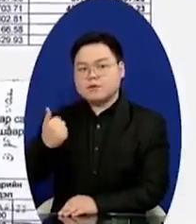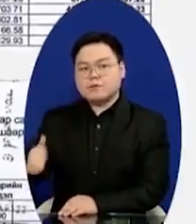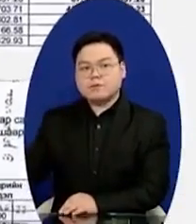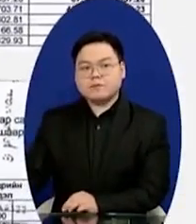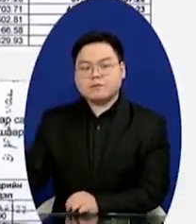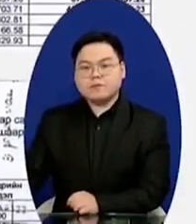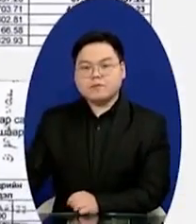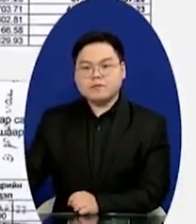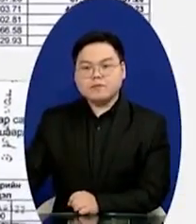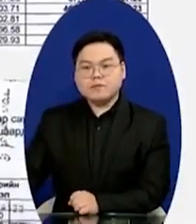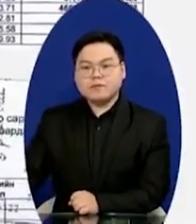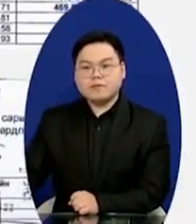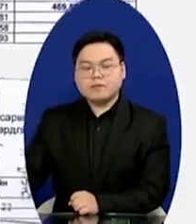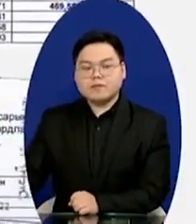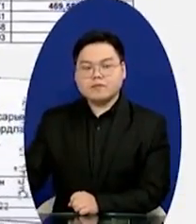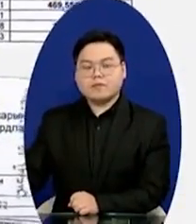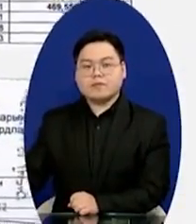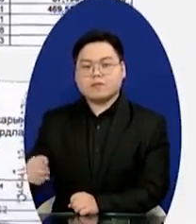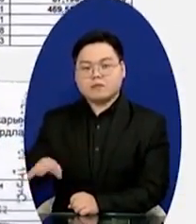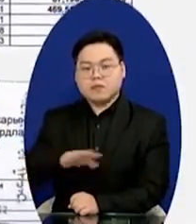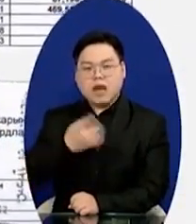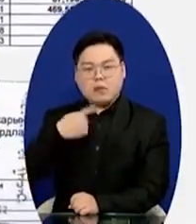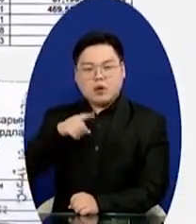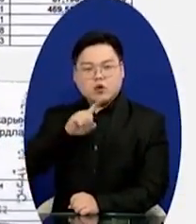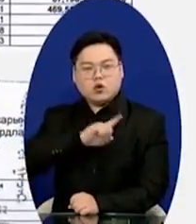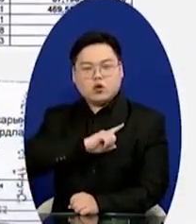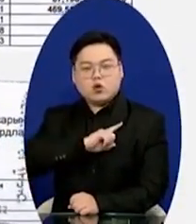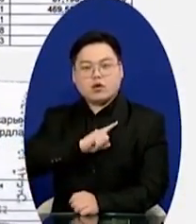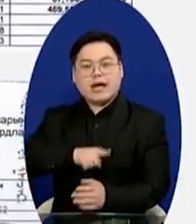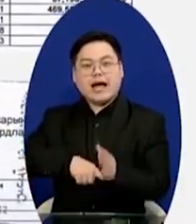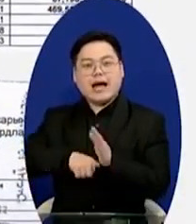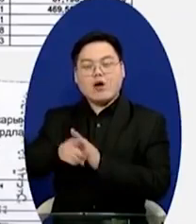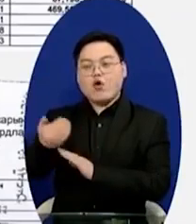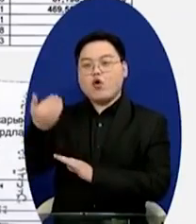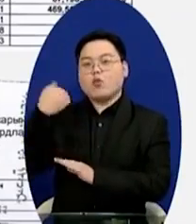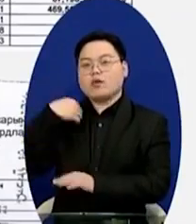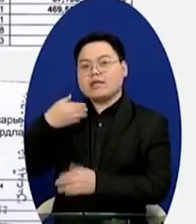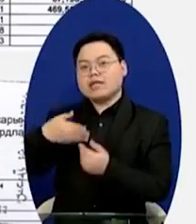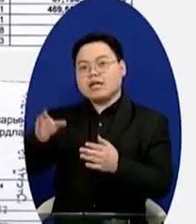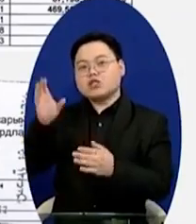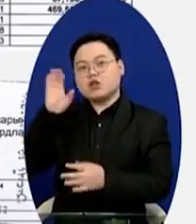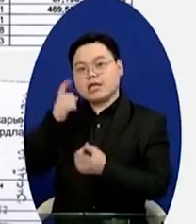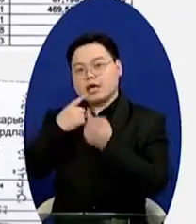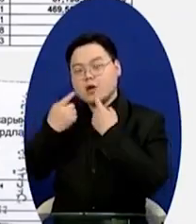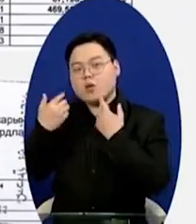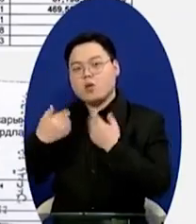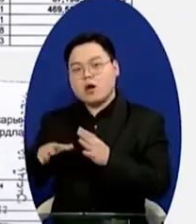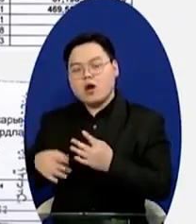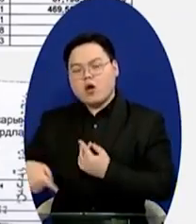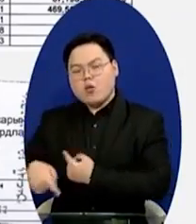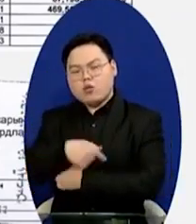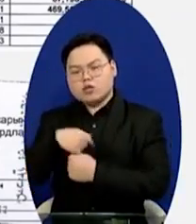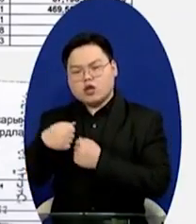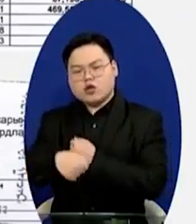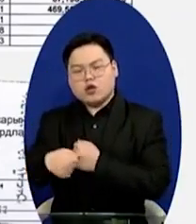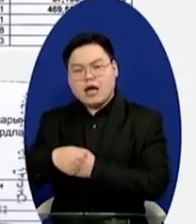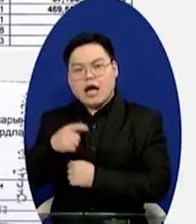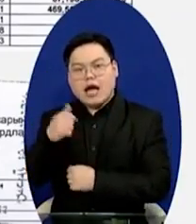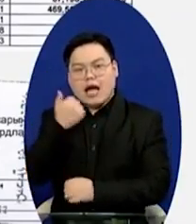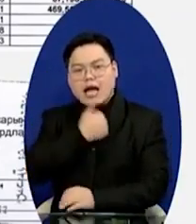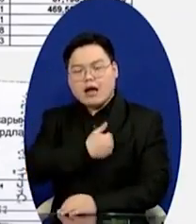За бидний эхний удаагийн сонсголт ярьсан нөгөө эргэн төлөлд хангалтгүй